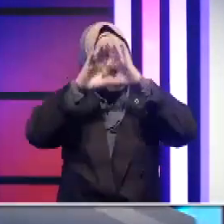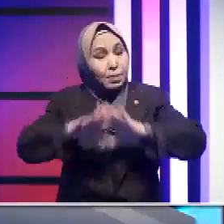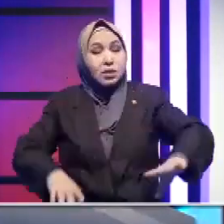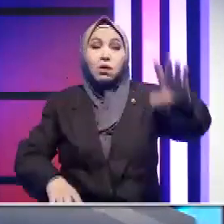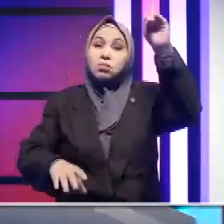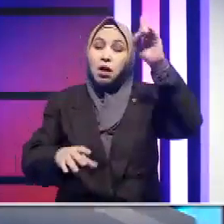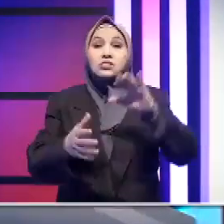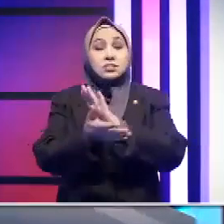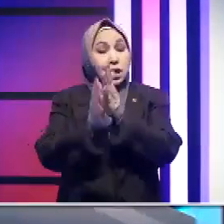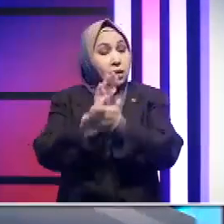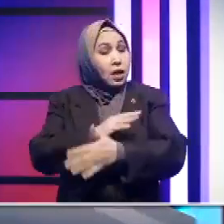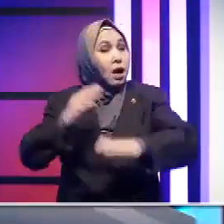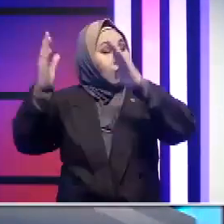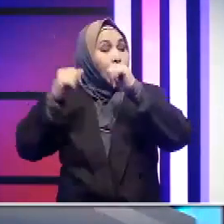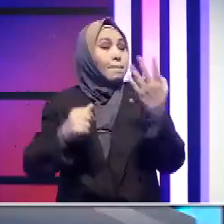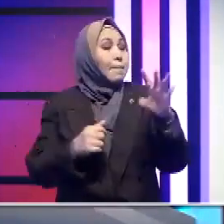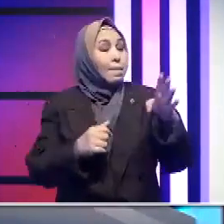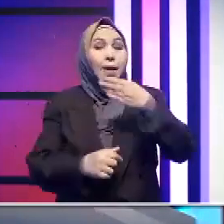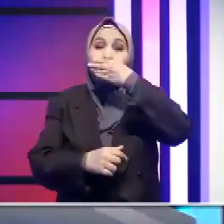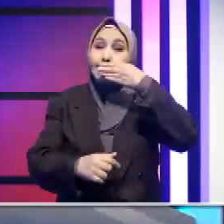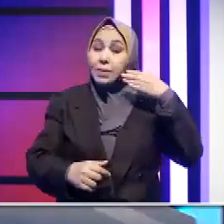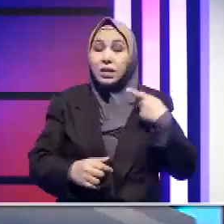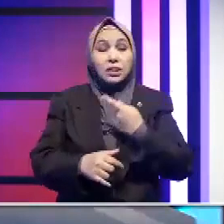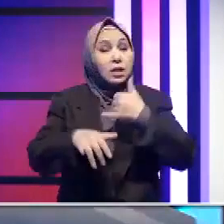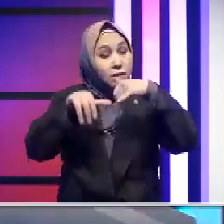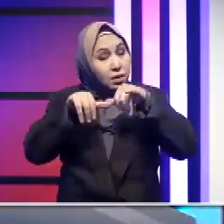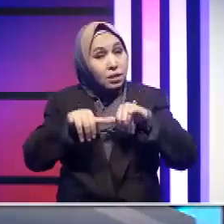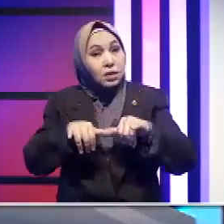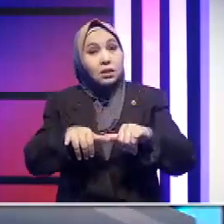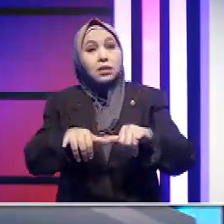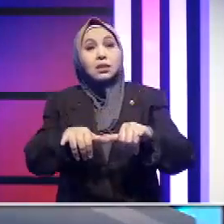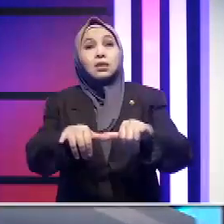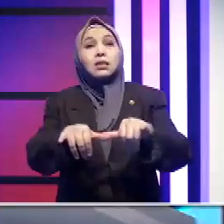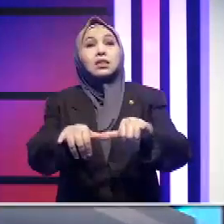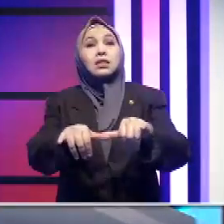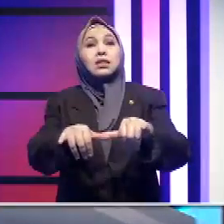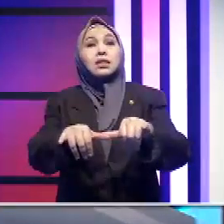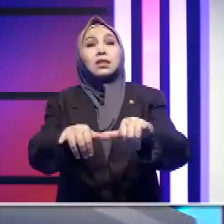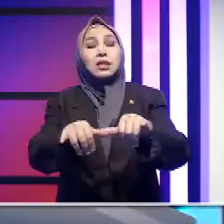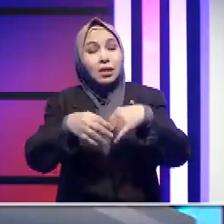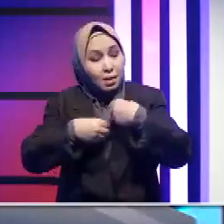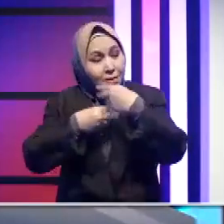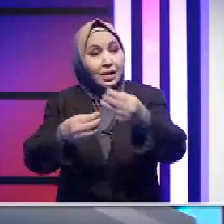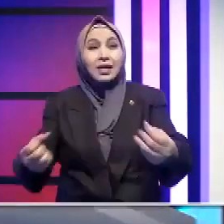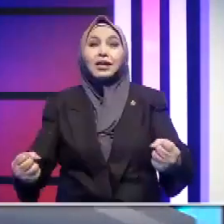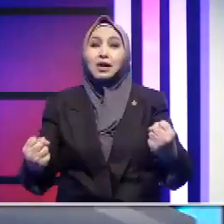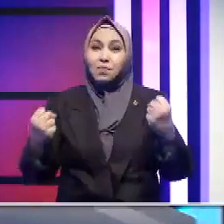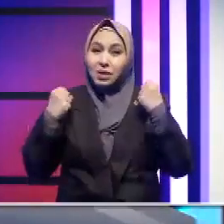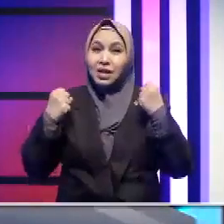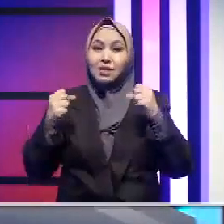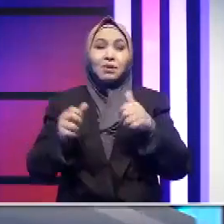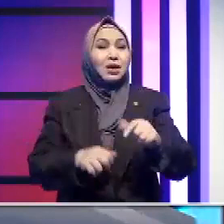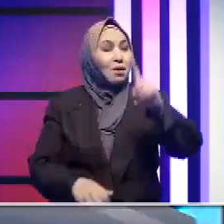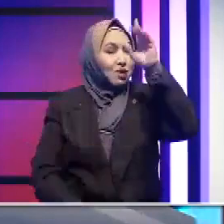ta'ala untuk moge di 14 orang nonton ini kita terus Injit full pink diberi kekuatan Allah Subhanahu Wa